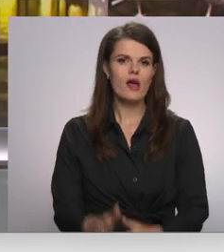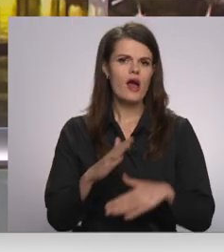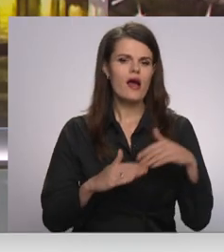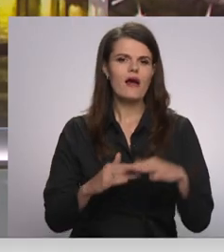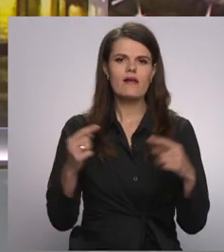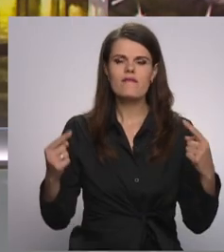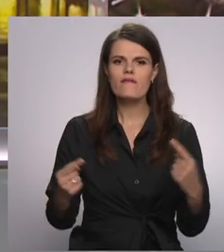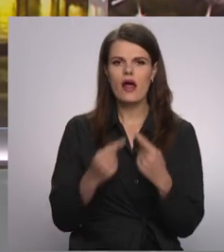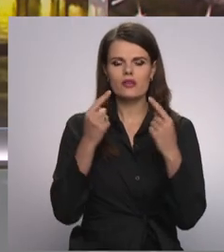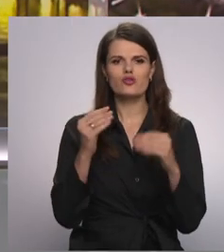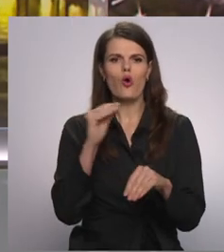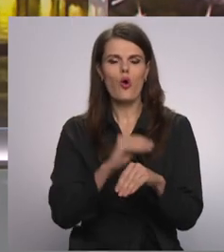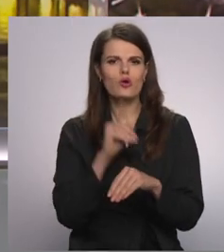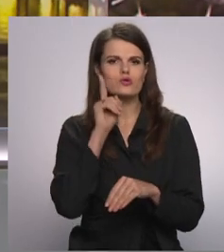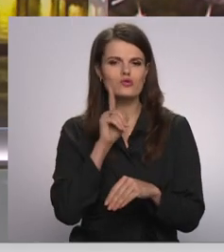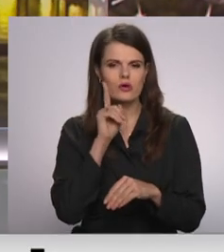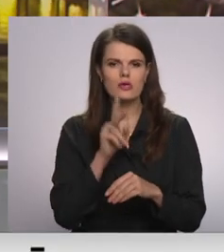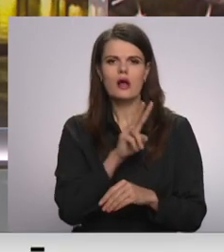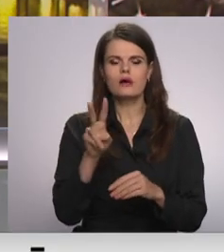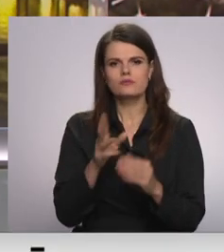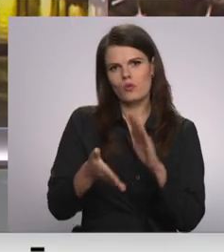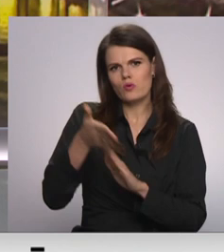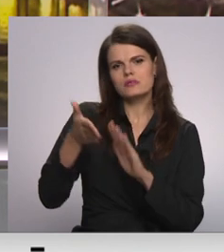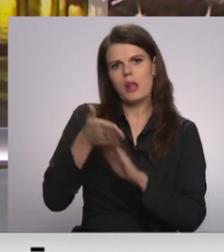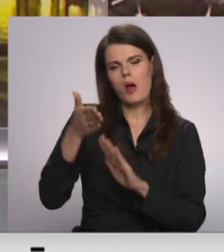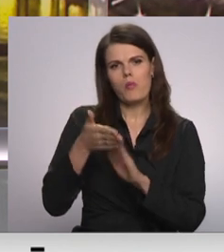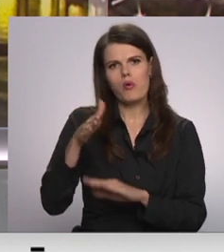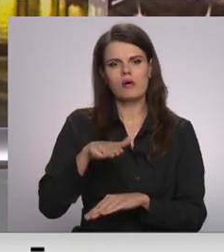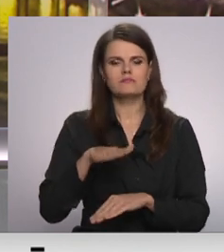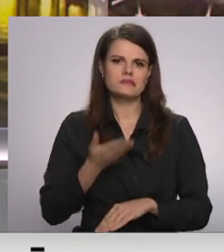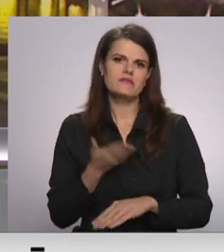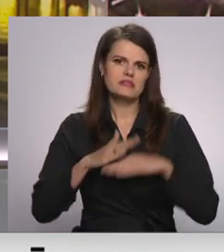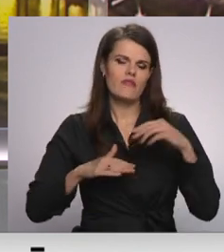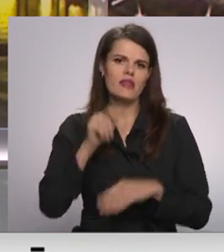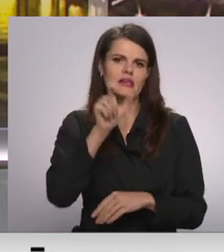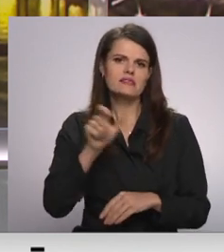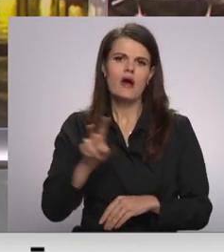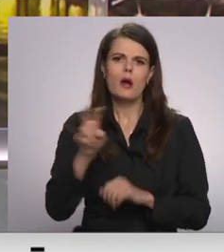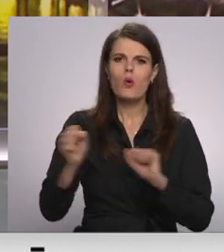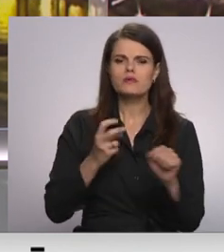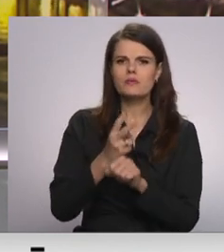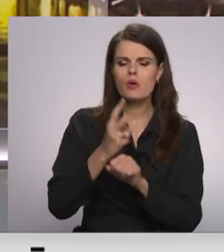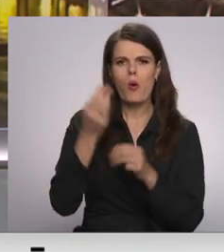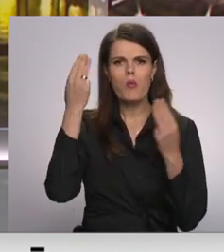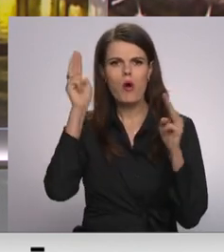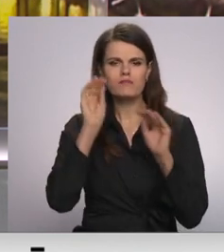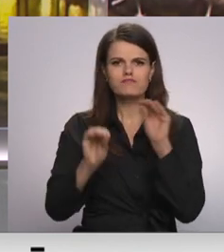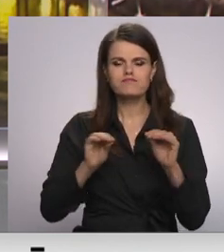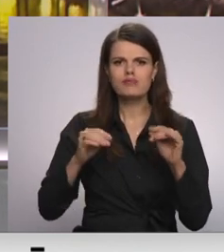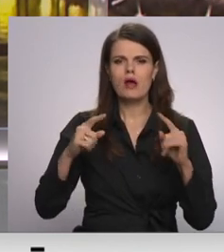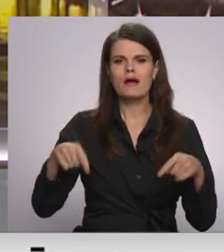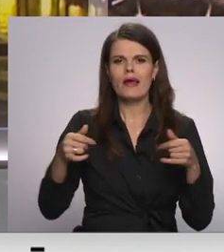Kvalitatīvas ortozes un protēzes, kas uzlabo dzīves kvalitāti cilvēkiem ar kustību traucējumiem. Moderni aprīkoti ratiņkrēsli, kas